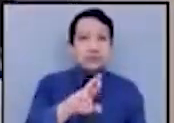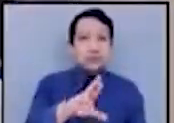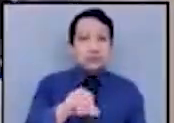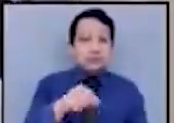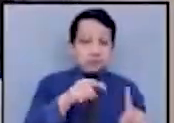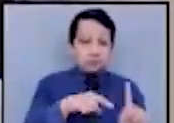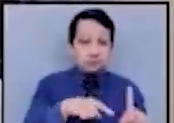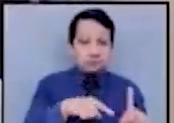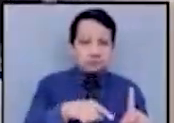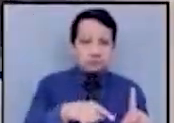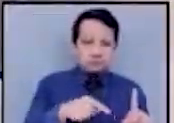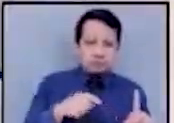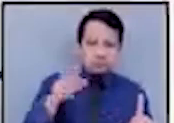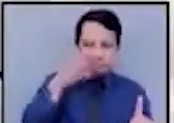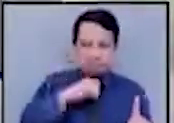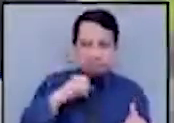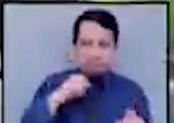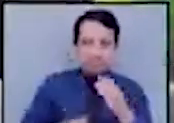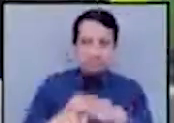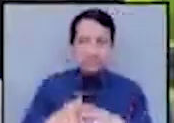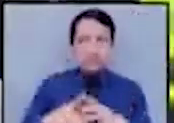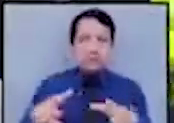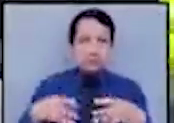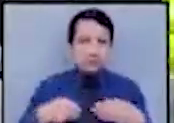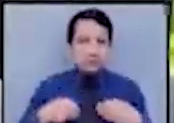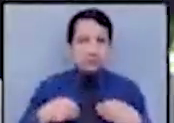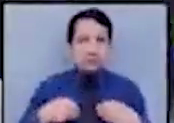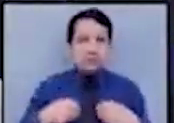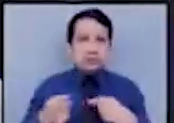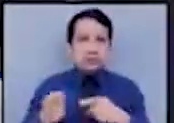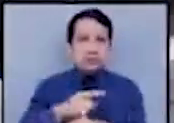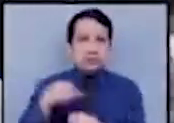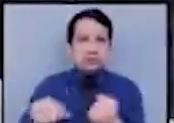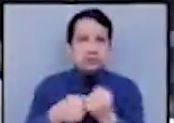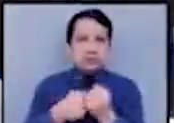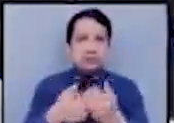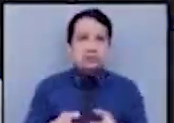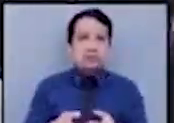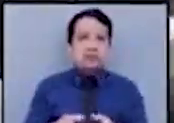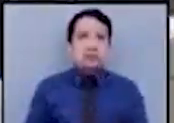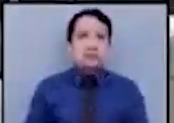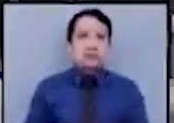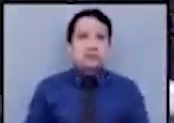botohan, malugod na tinanggap ng mga taga-suporta ni Bolsonaro ang pagkatalo.